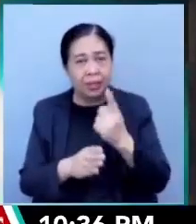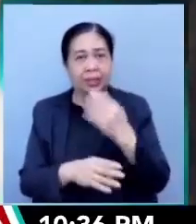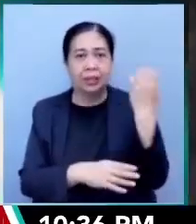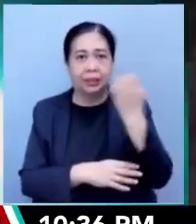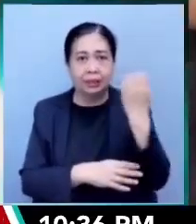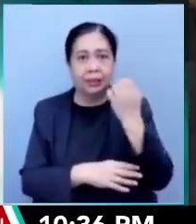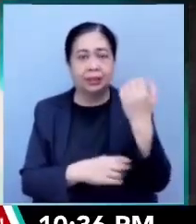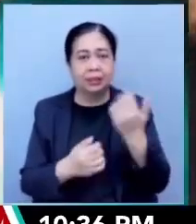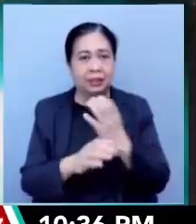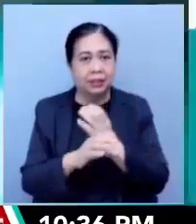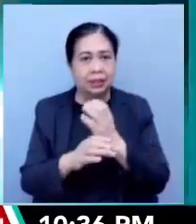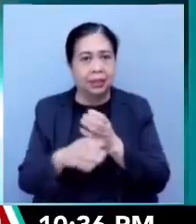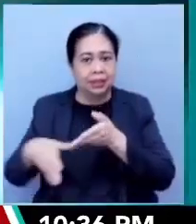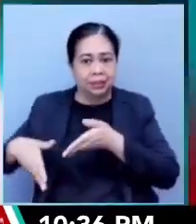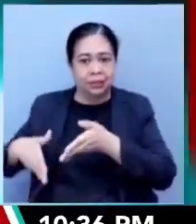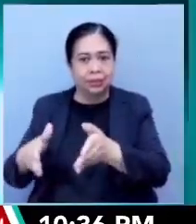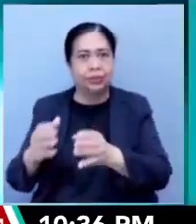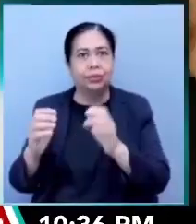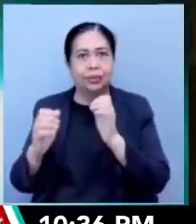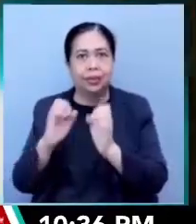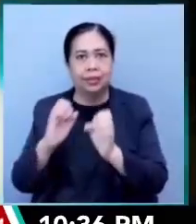ang EDSA bus lanes.